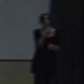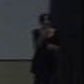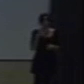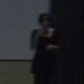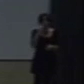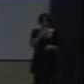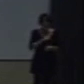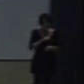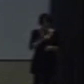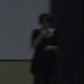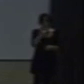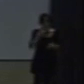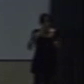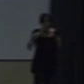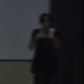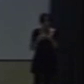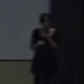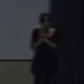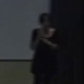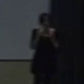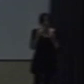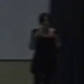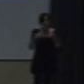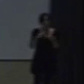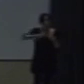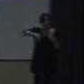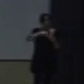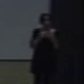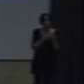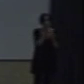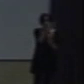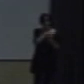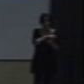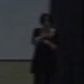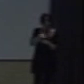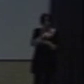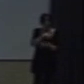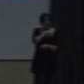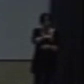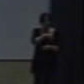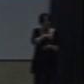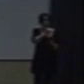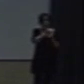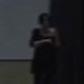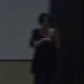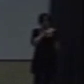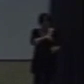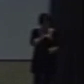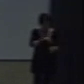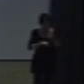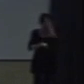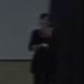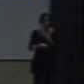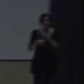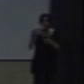ser creat pel Col·legi de Periodistes per vigilar el compliment del codi deontològic de la professió periodística catalana, que realment va ser